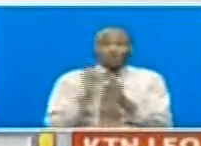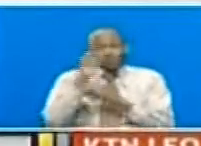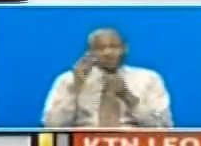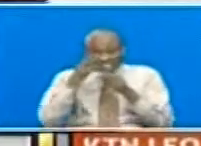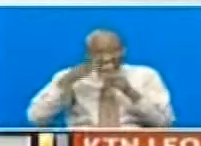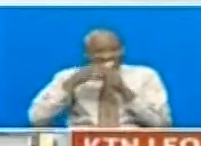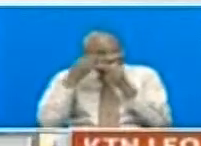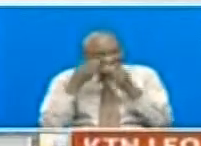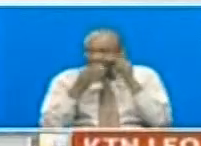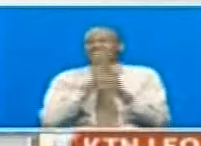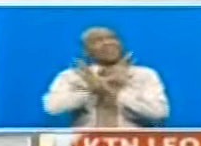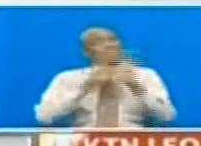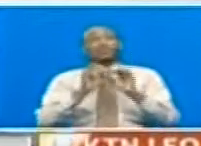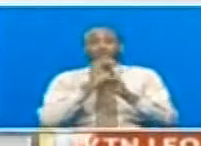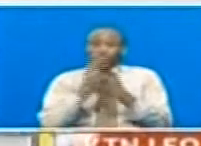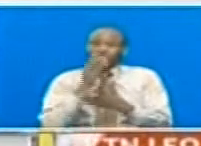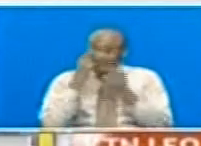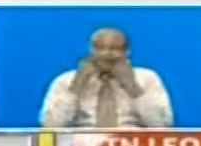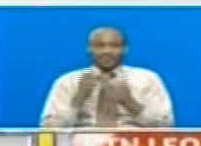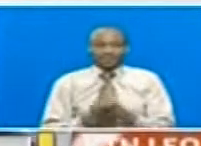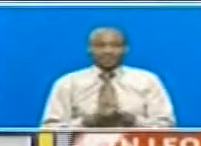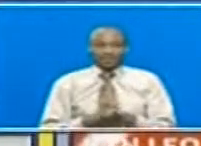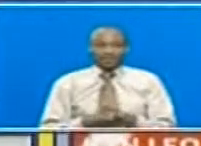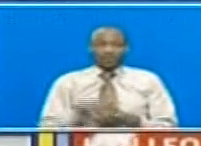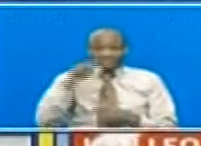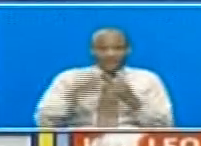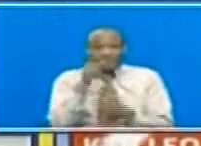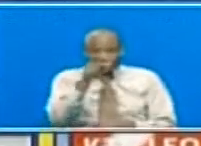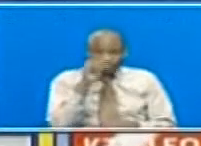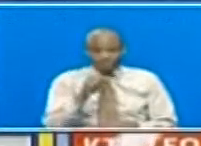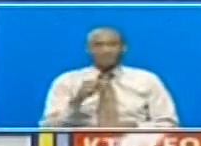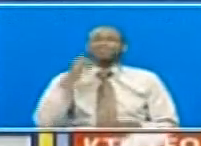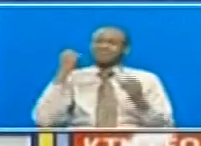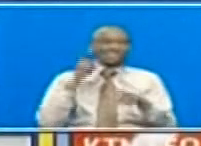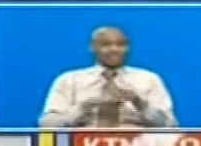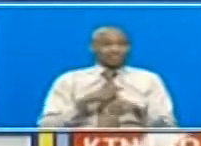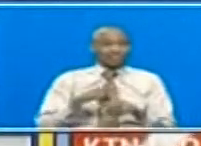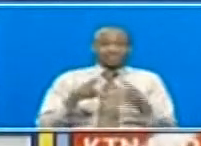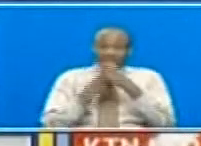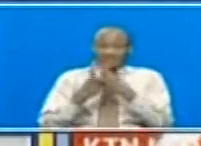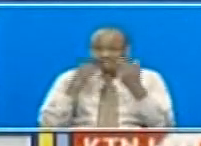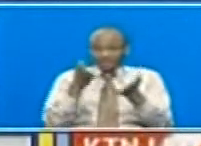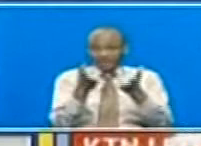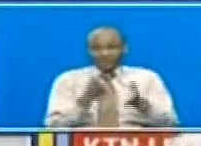kitunguu wala tomato wala nini. Ushawahi kuambia ulie siku moja? Mara nyingi sana. Ekuja alia basi.